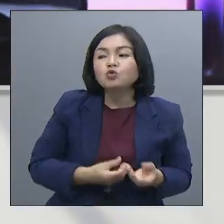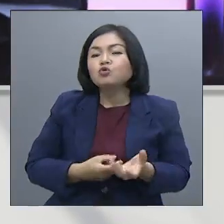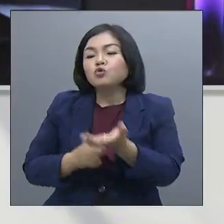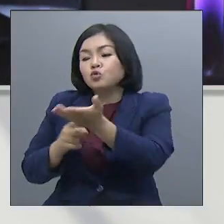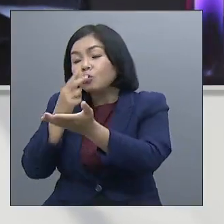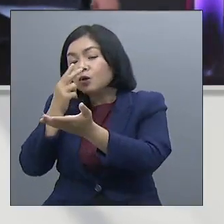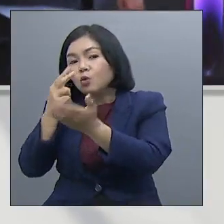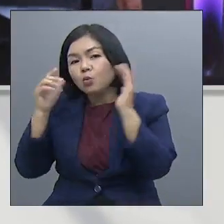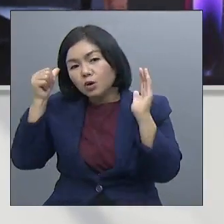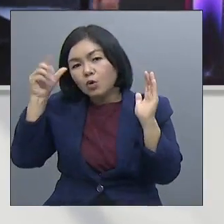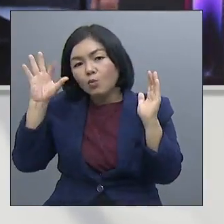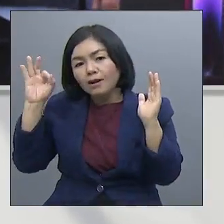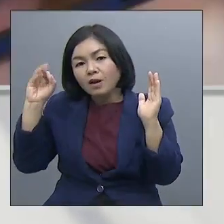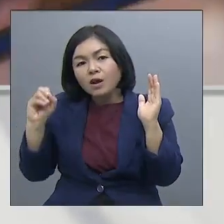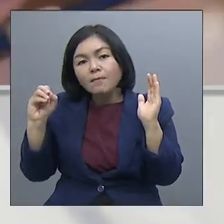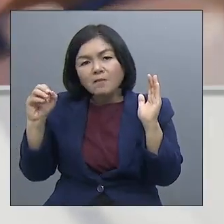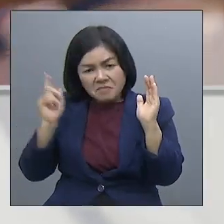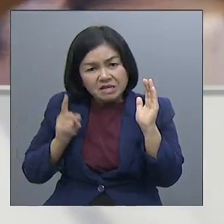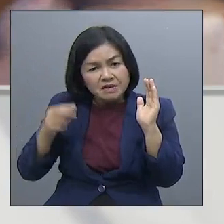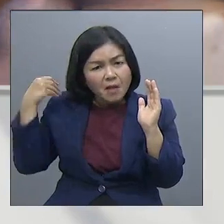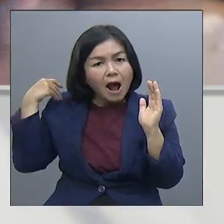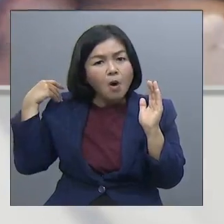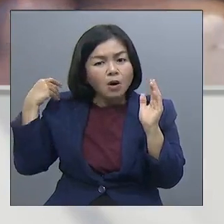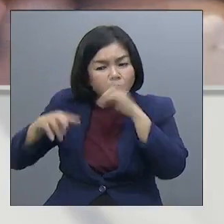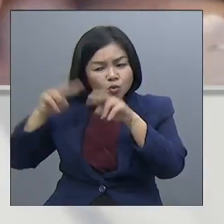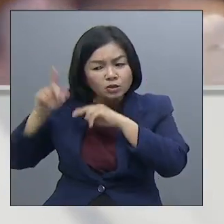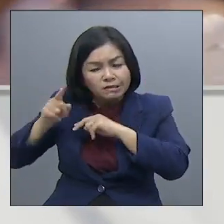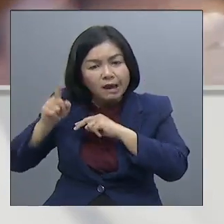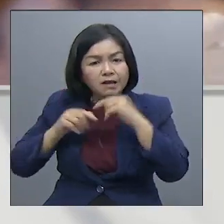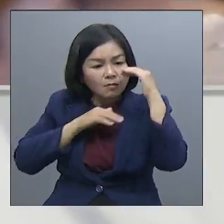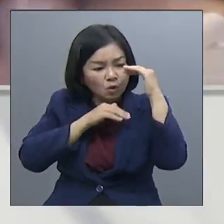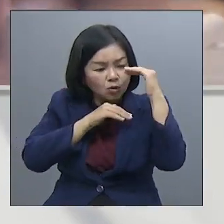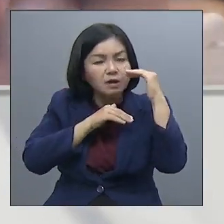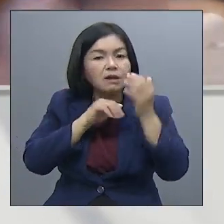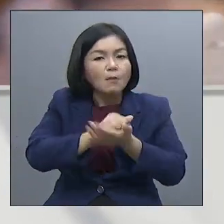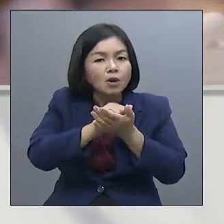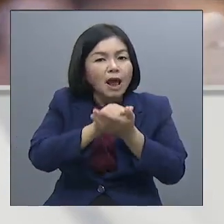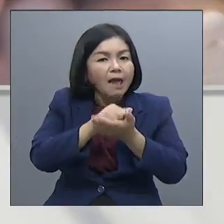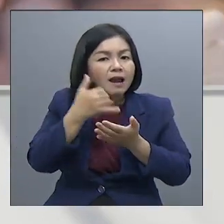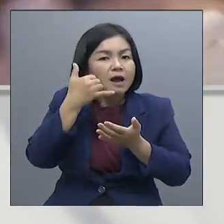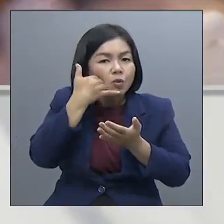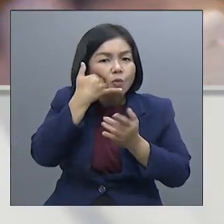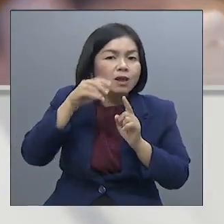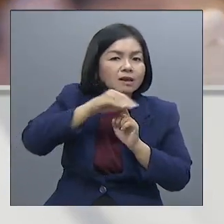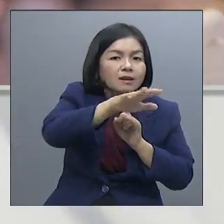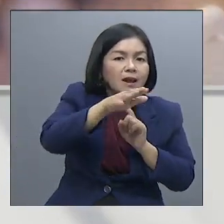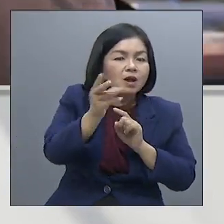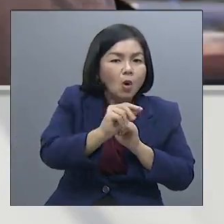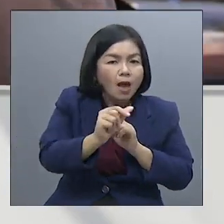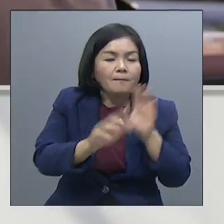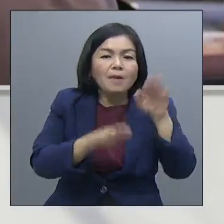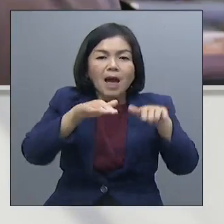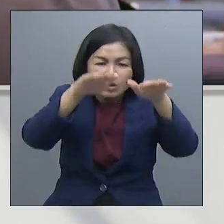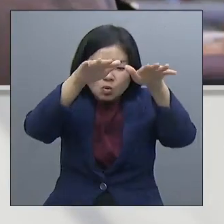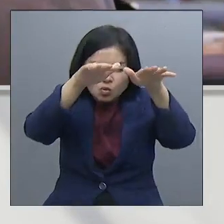ใน90วันมันเกิดขึ้นหรือเปล่าค่ะนำไปสู่การกำหนดเพดานราคาอัตราค่าบริการเฉลี่ยจะต้องลดลง 12% หลัง